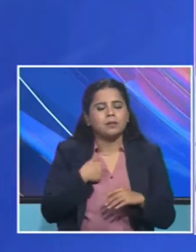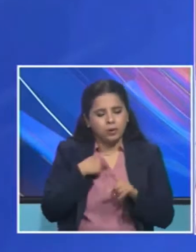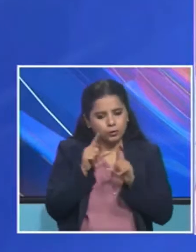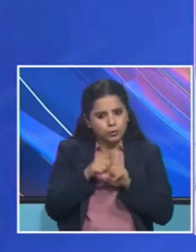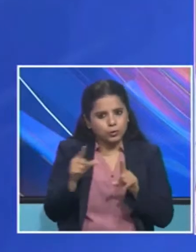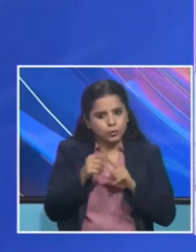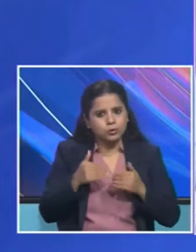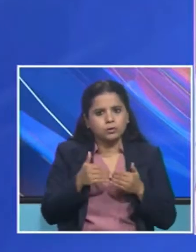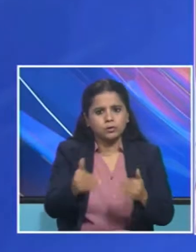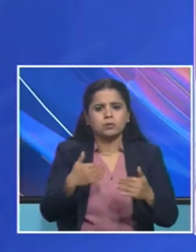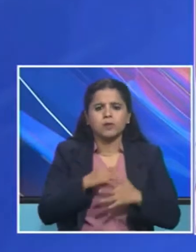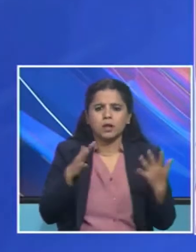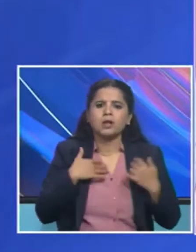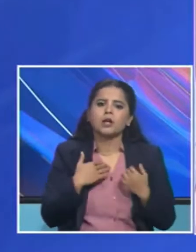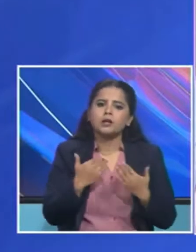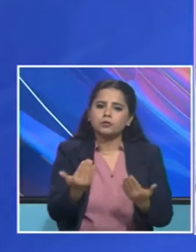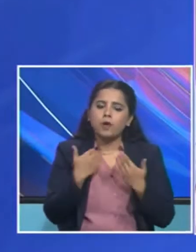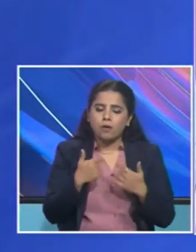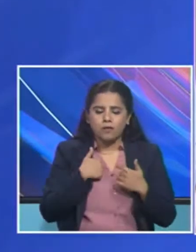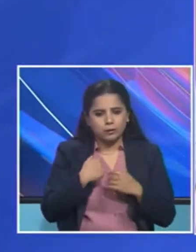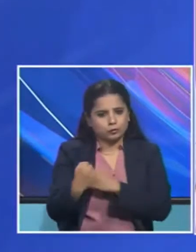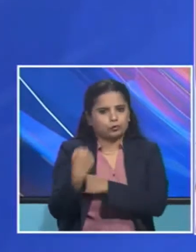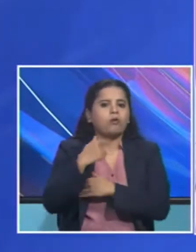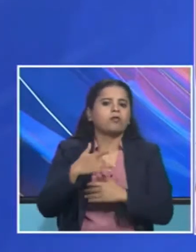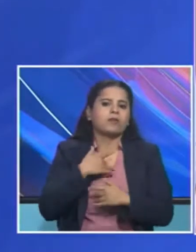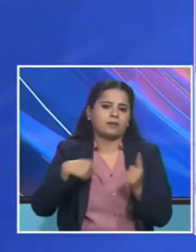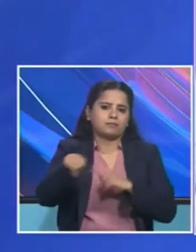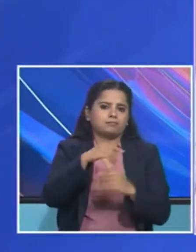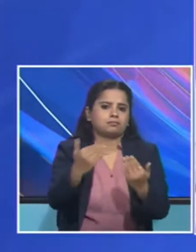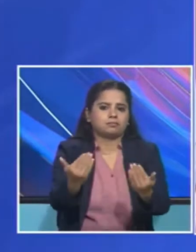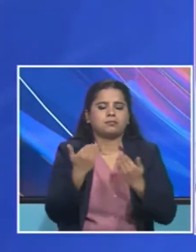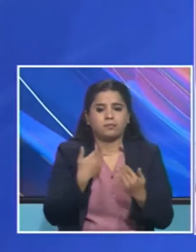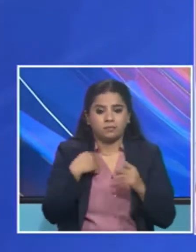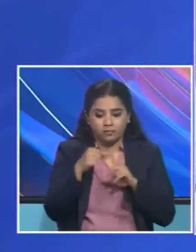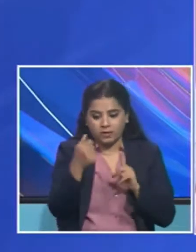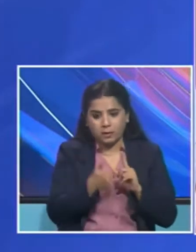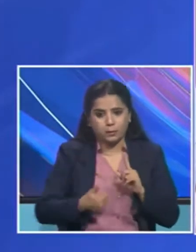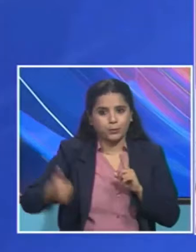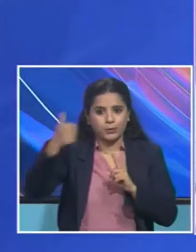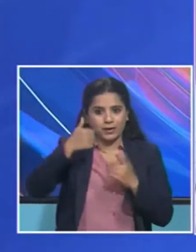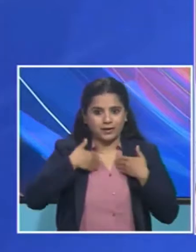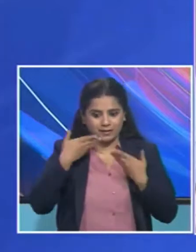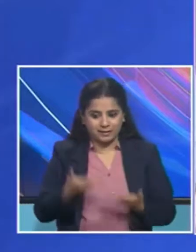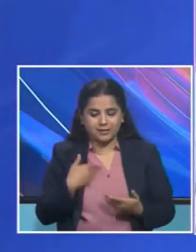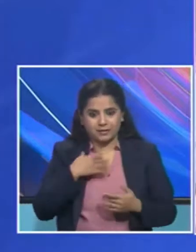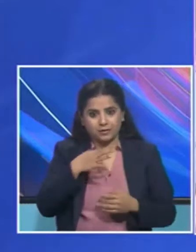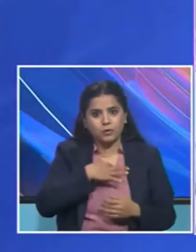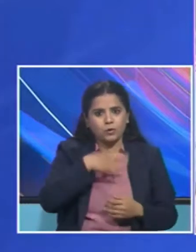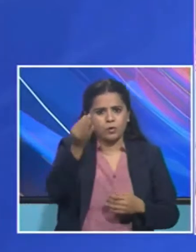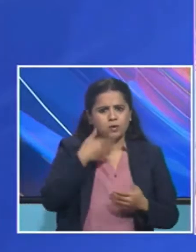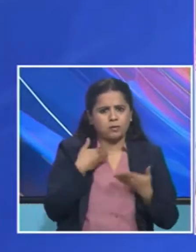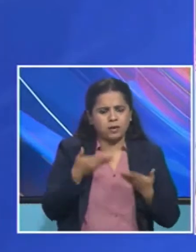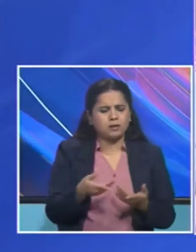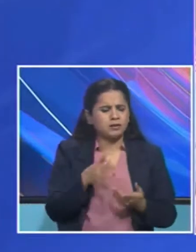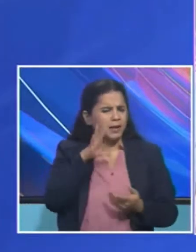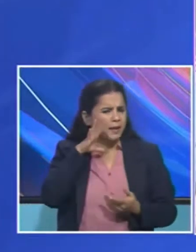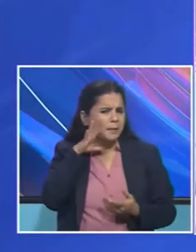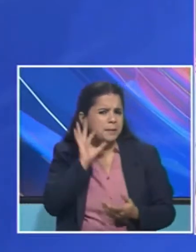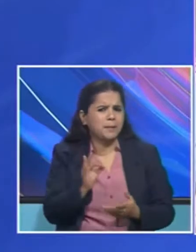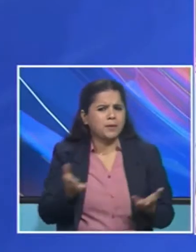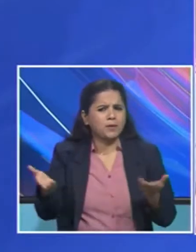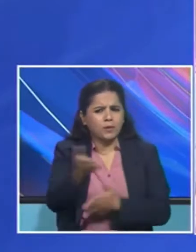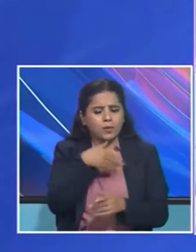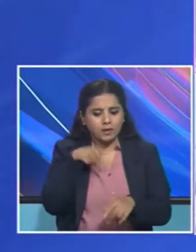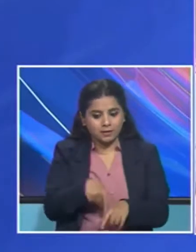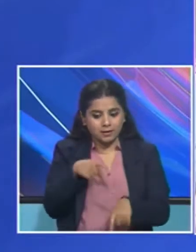मेरी बहुत बड़ी ताकत रहेगी। मुझे राष्ट्रपति के रूप में देश ने एक ऐसे महत्वपूर्ण